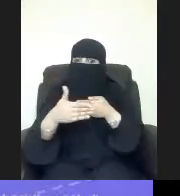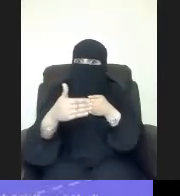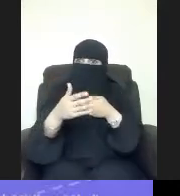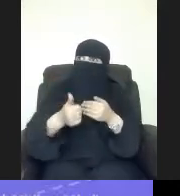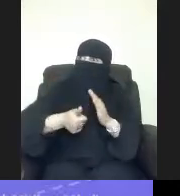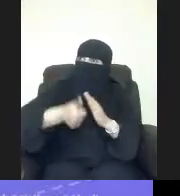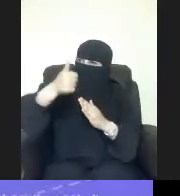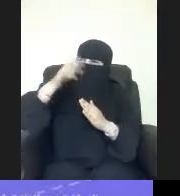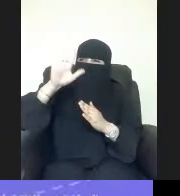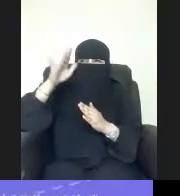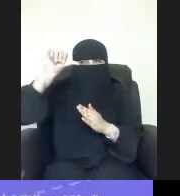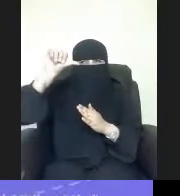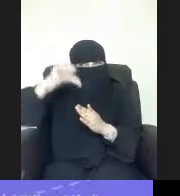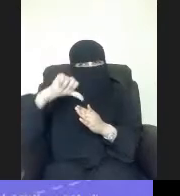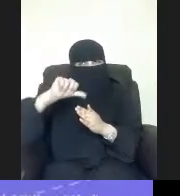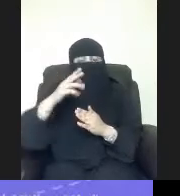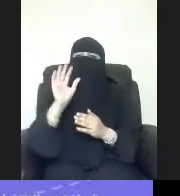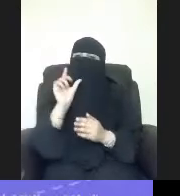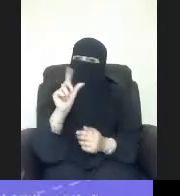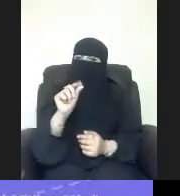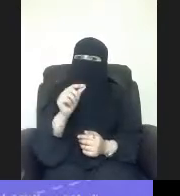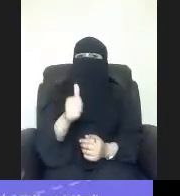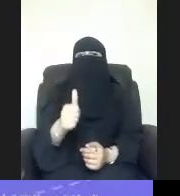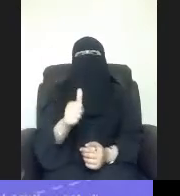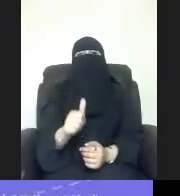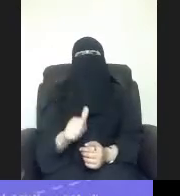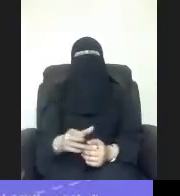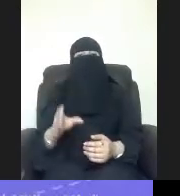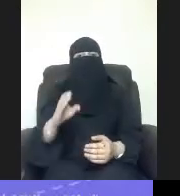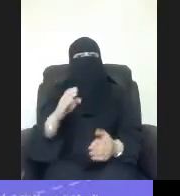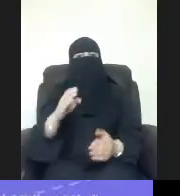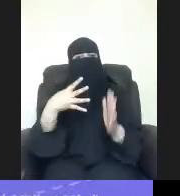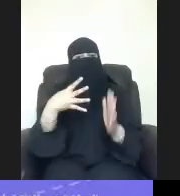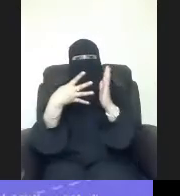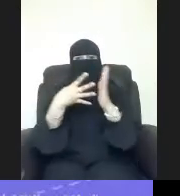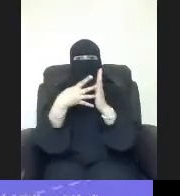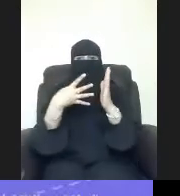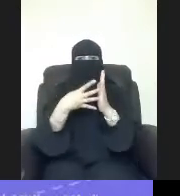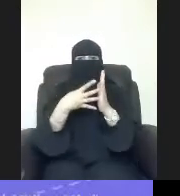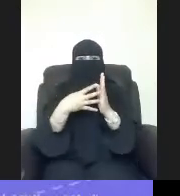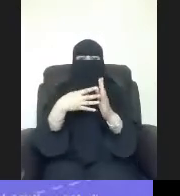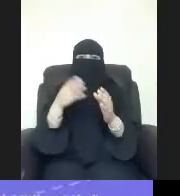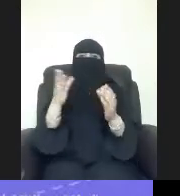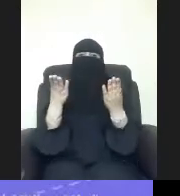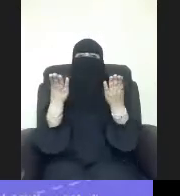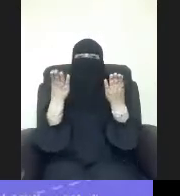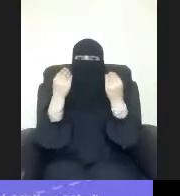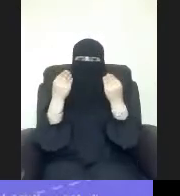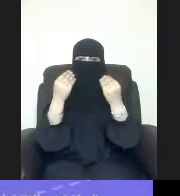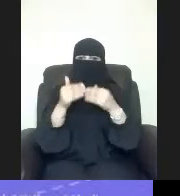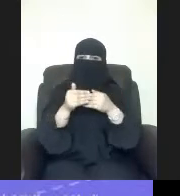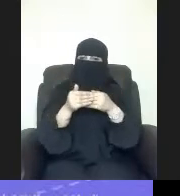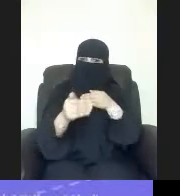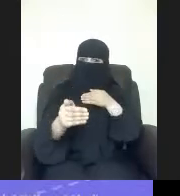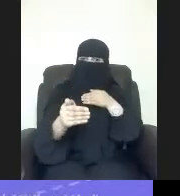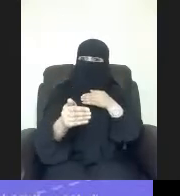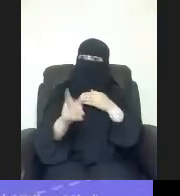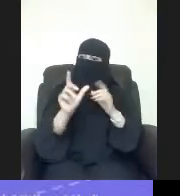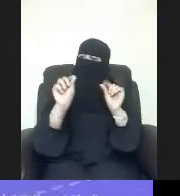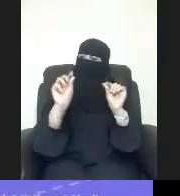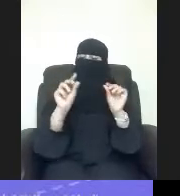السعودية الإلكترونية، ويقال أنا سمعت وليس لدي بيانات أن خريجين يعني على مستوى